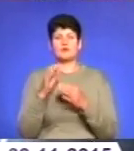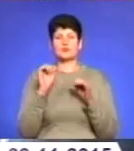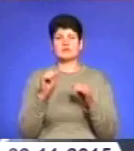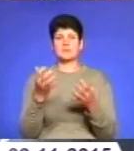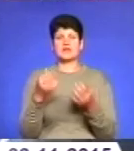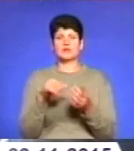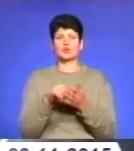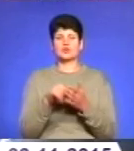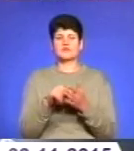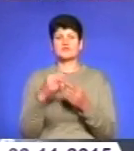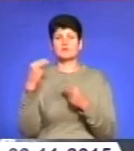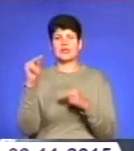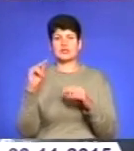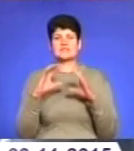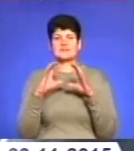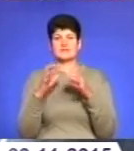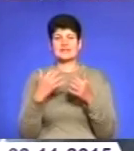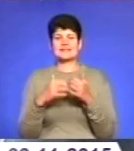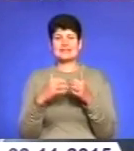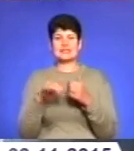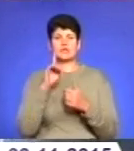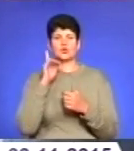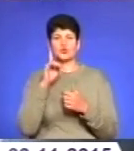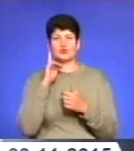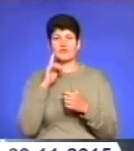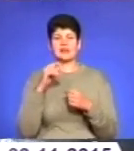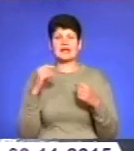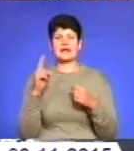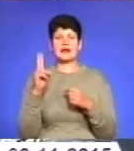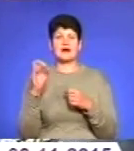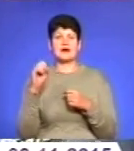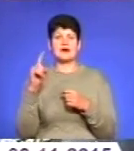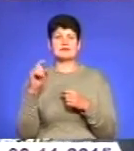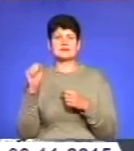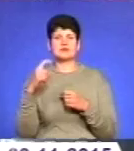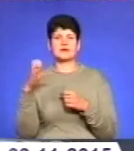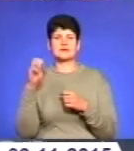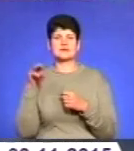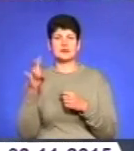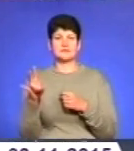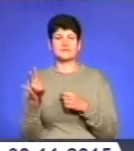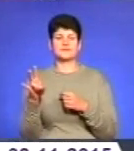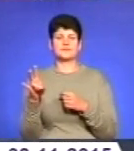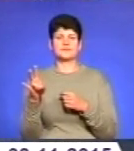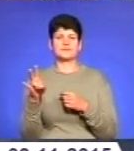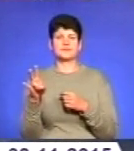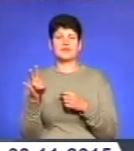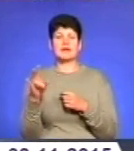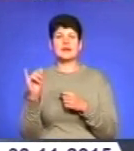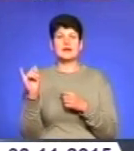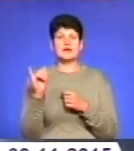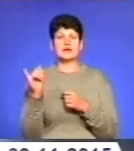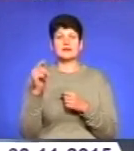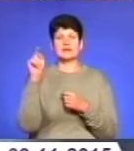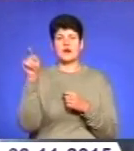прийняти участь в чемпіонаті світу, так само серед юніорів, але вже в Казахстані, в столиці в Астані.